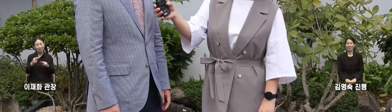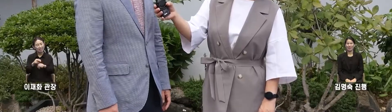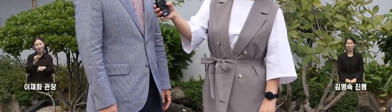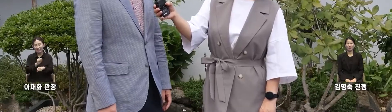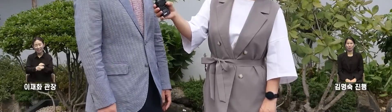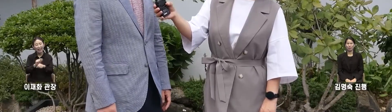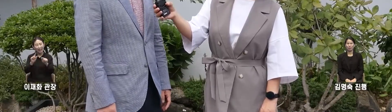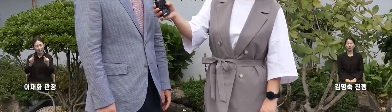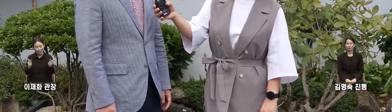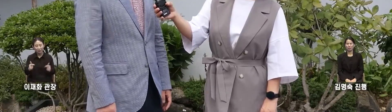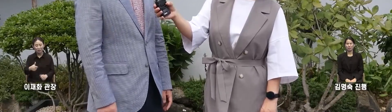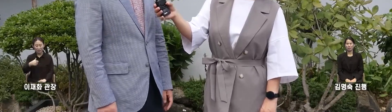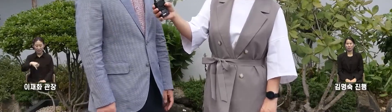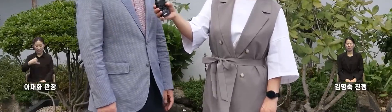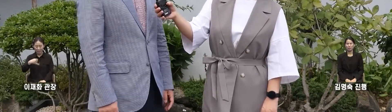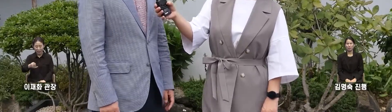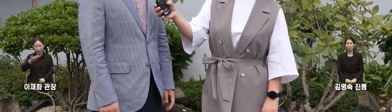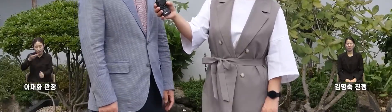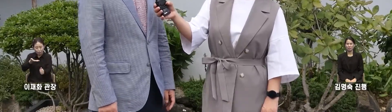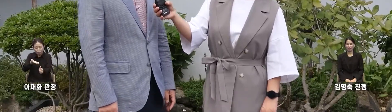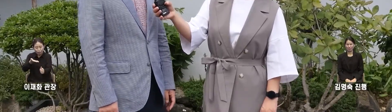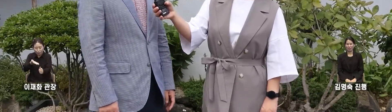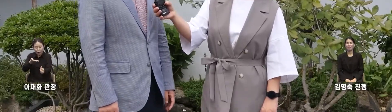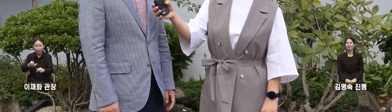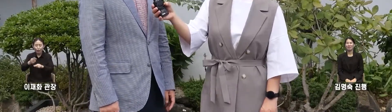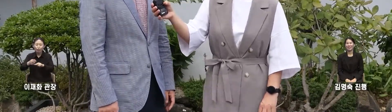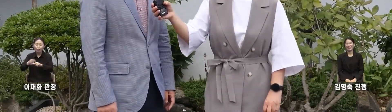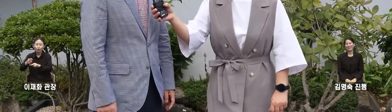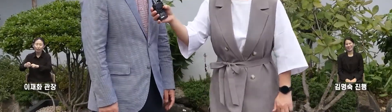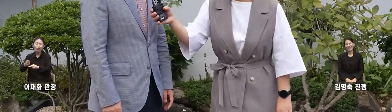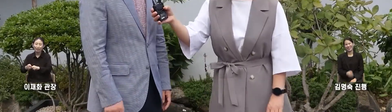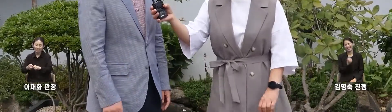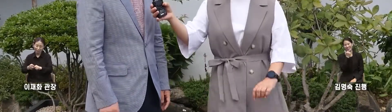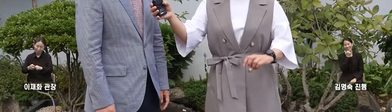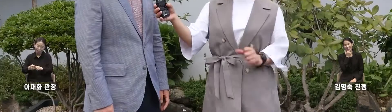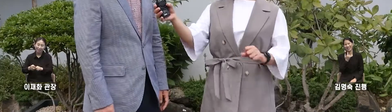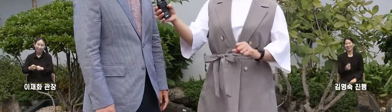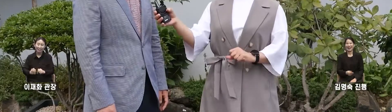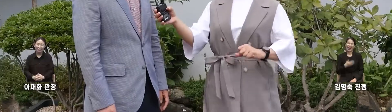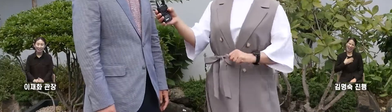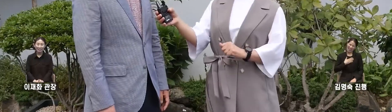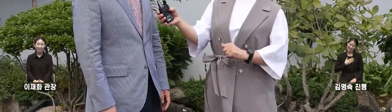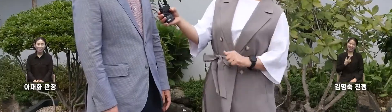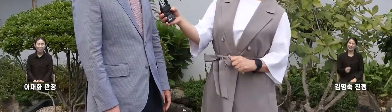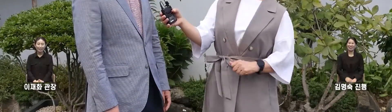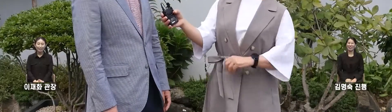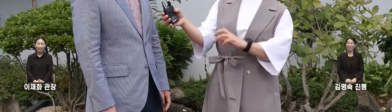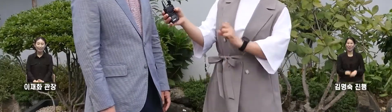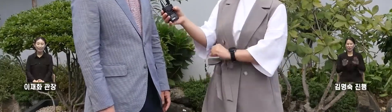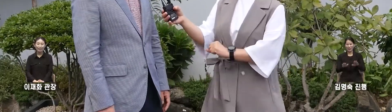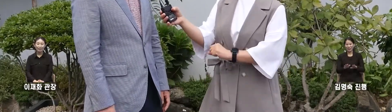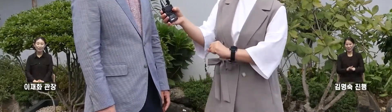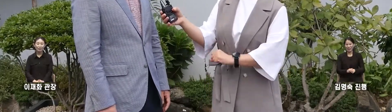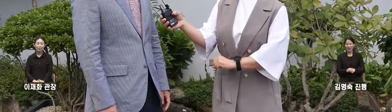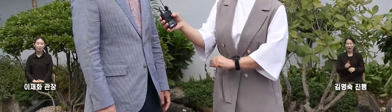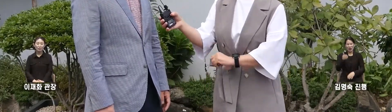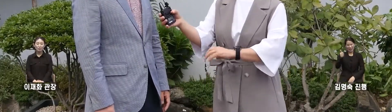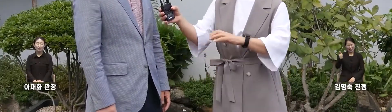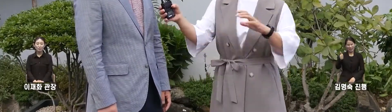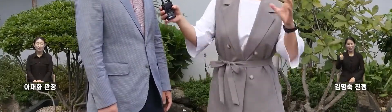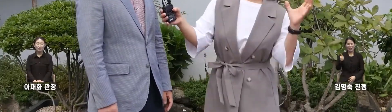네. 예, 자녀들을 위해서 엄마는 네. 뭐 뭐든 간에 해주실 수 있잖아요. 네, 알겠습니다. 그럼 우리 오늘